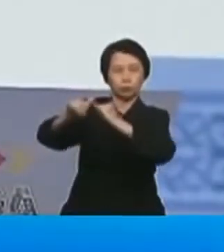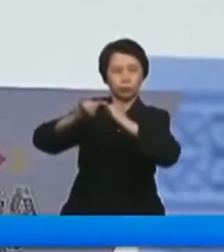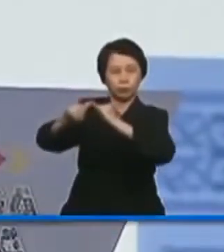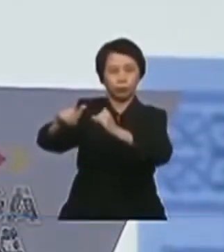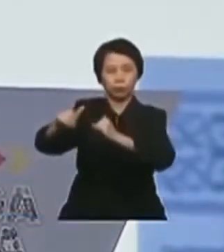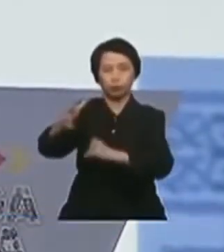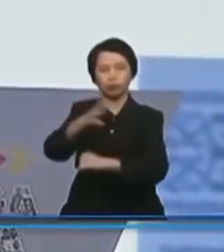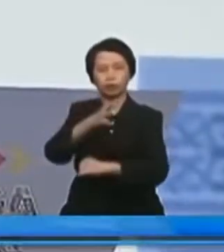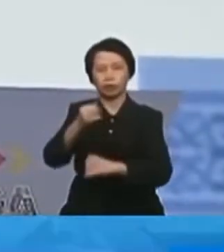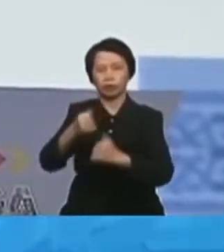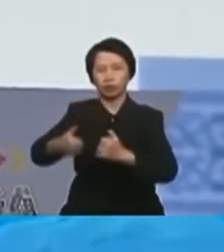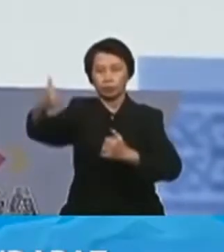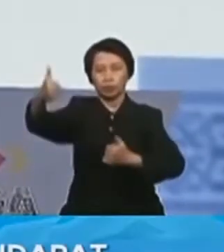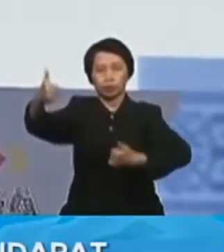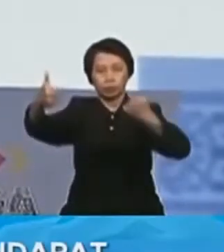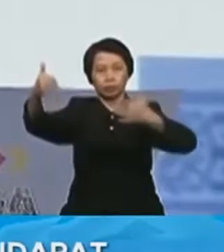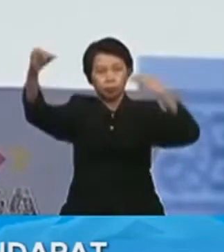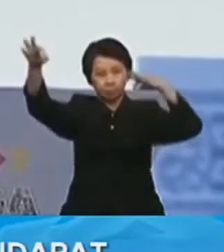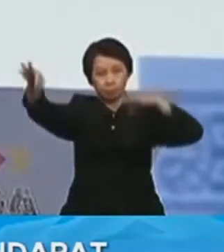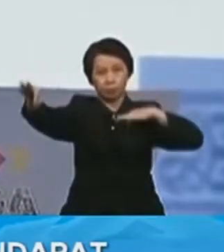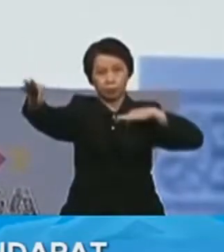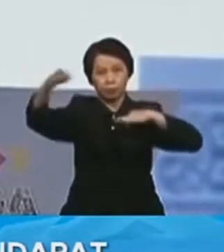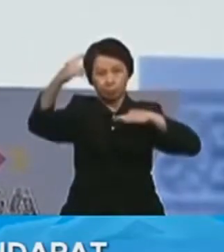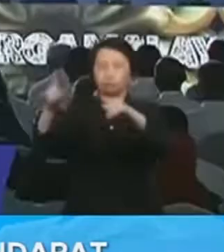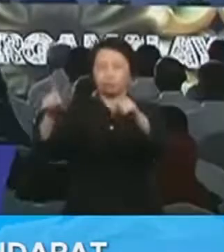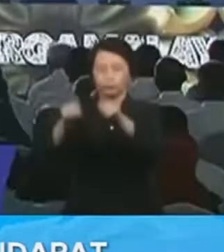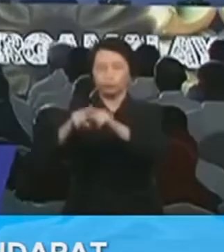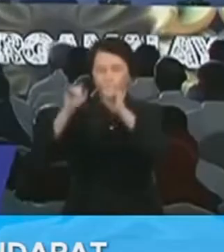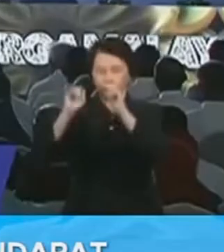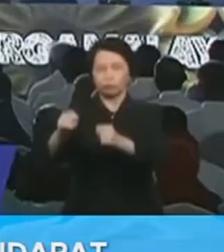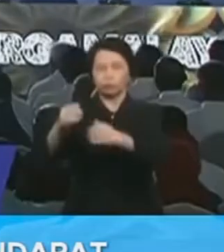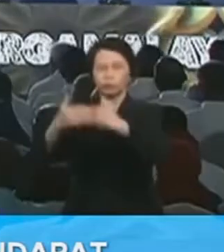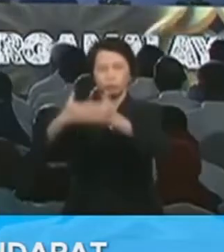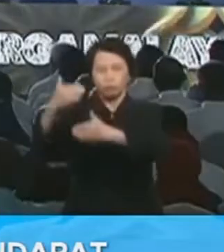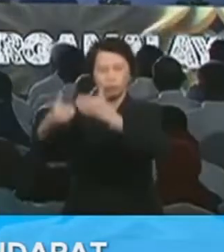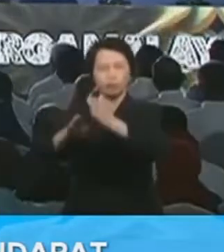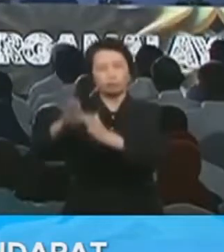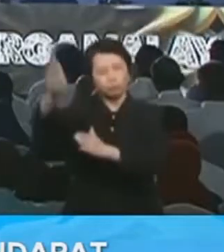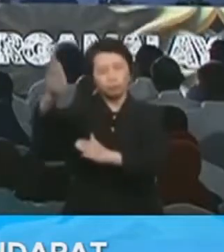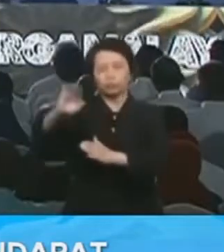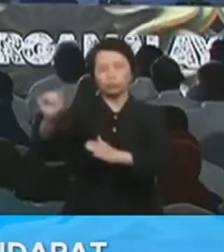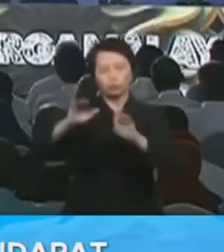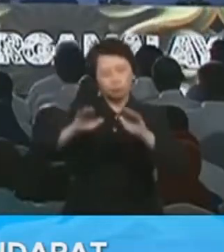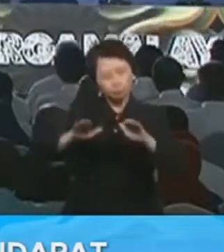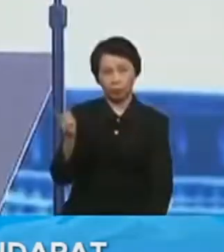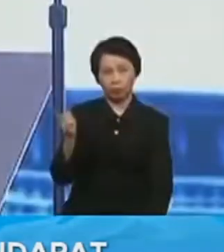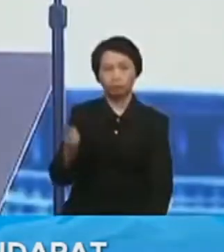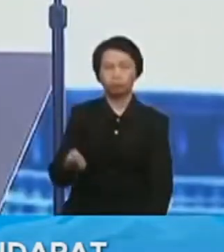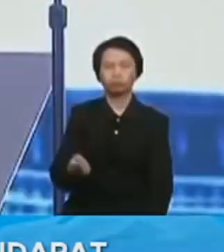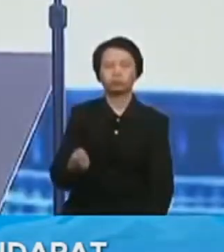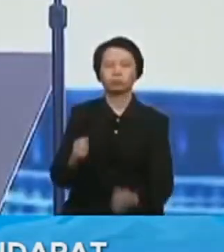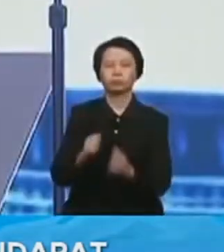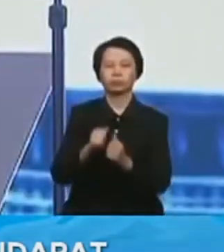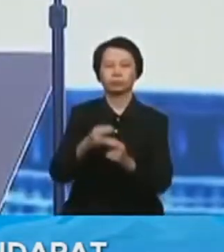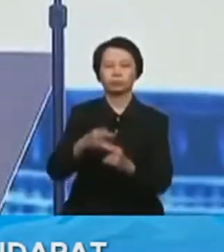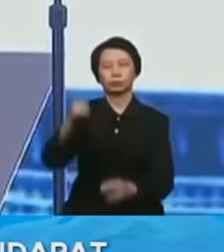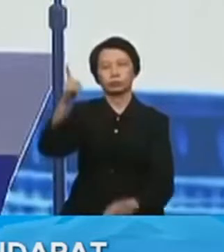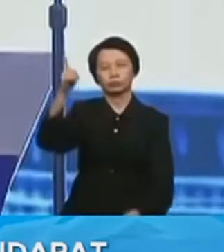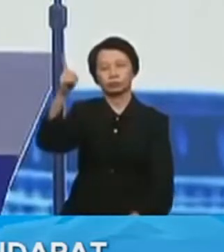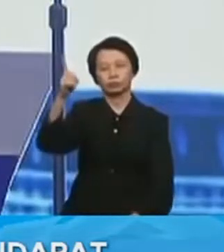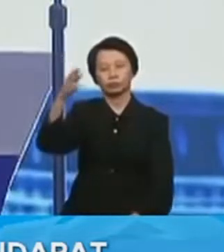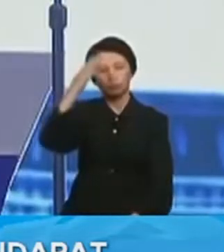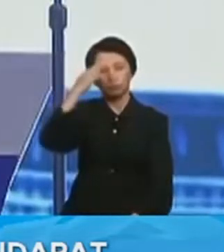dan menyenangkan semua pihak Serawak menghargai sedikit kebebasan serta otonomi untuk membuat